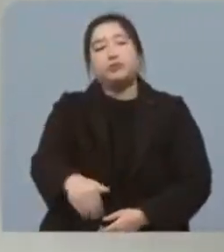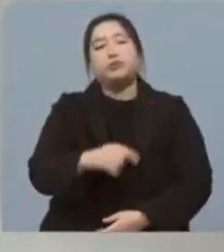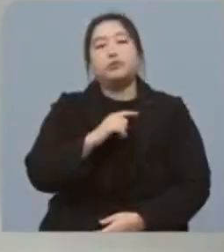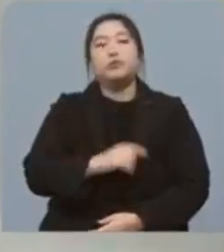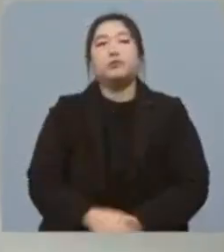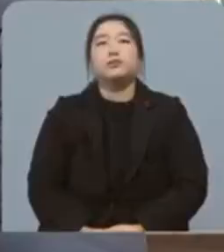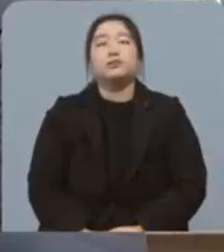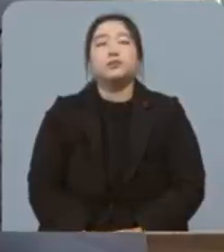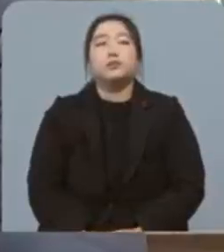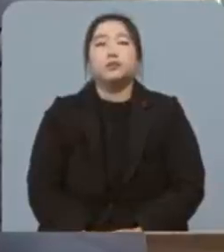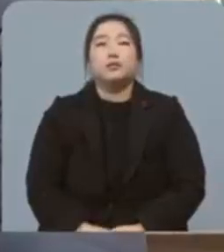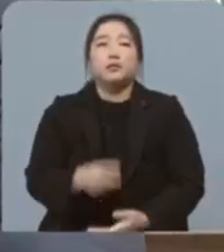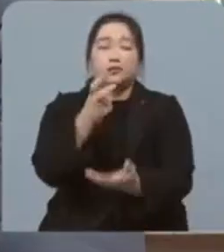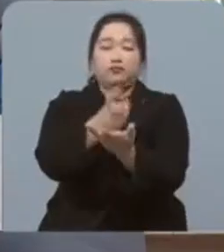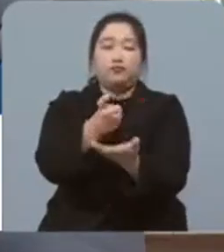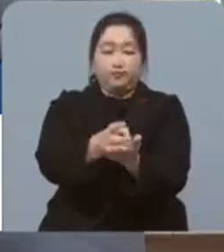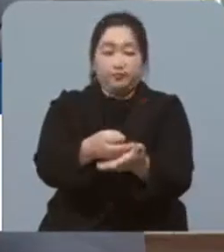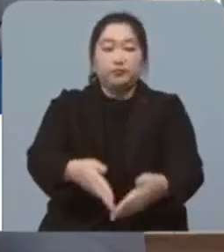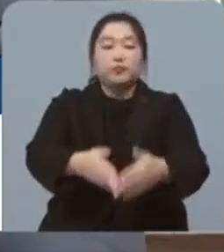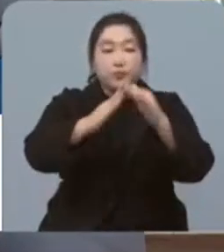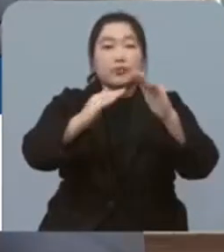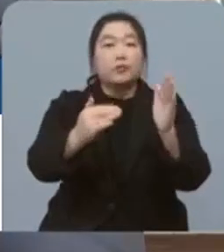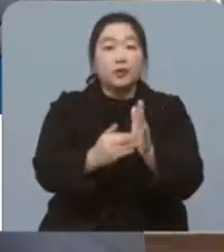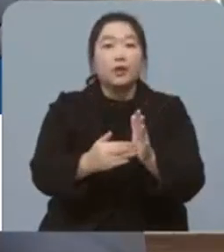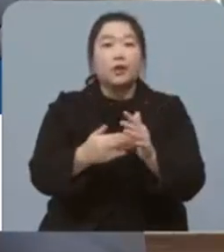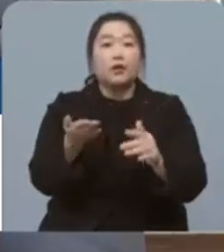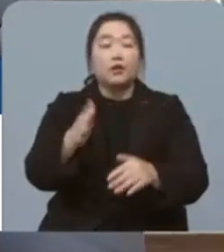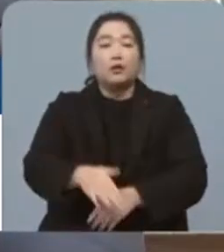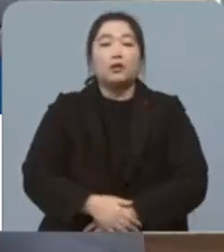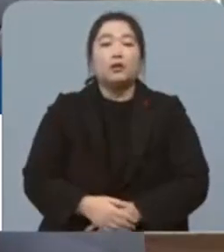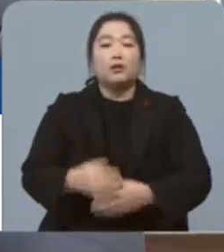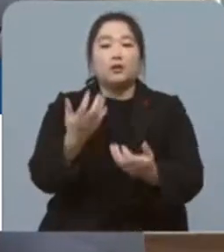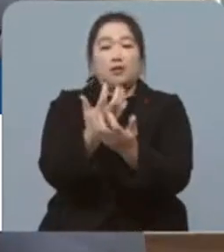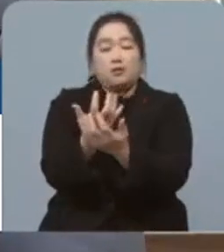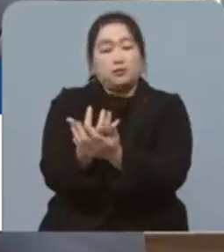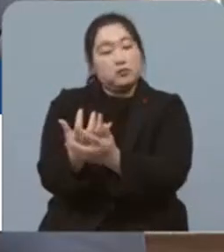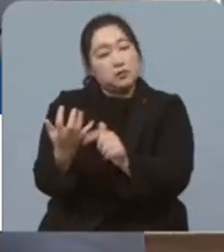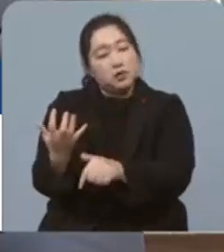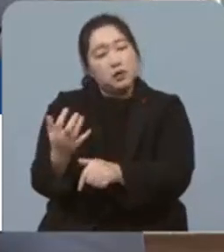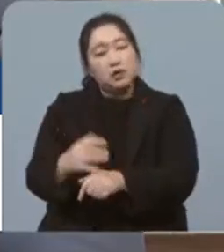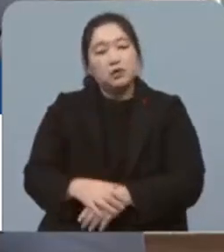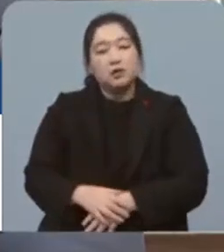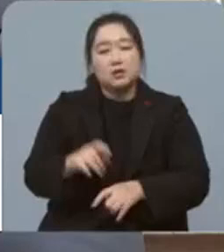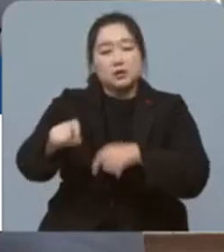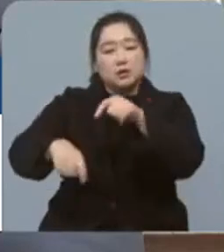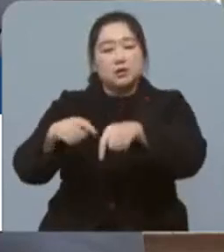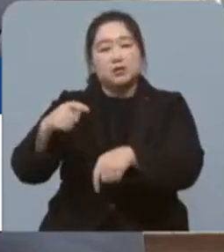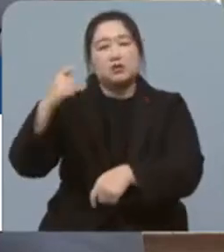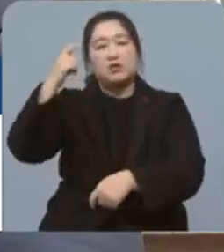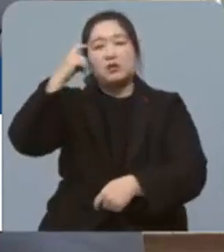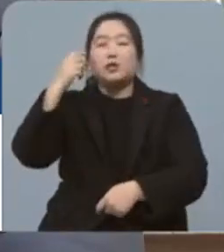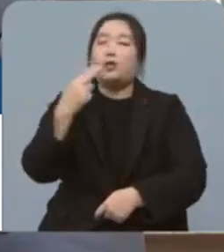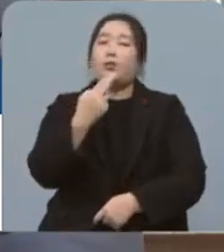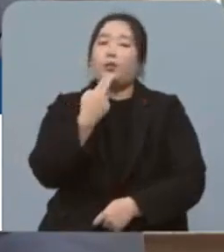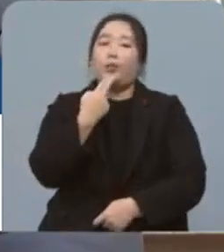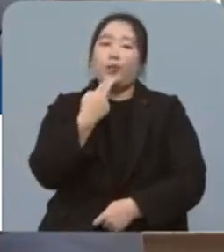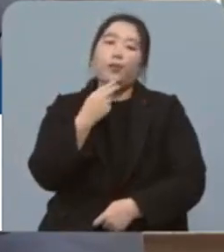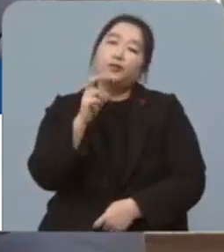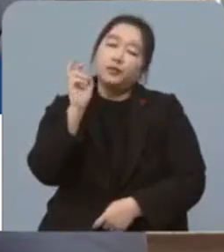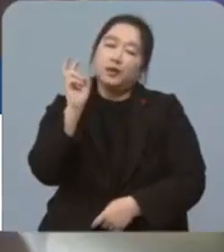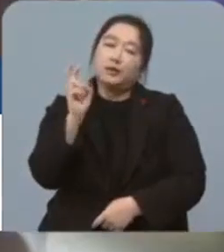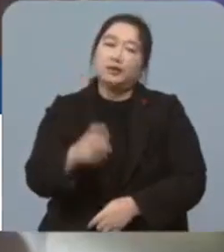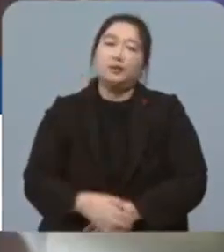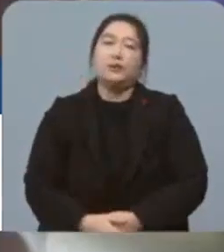지적입니다. 뭐 제도는 만들어놨지만 그 행정에서조차 그것을 실현할 의지가 없다라는 것이